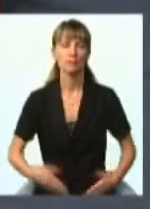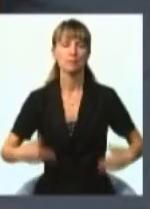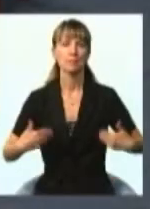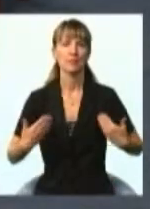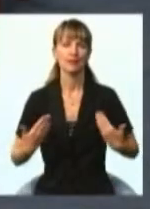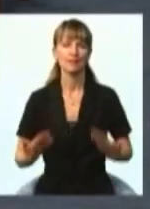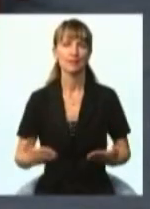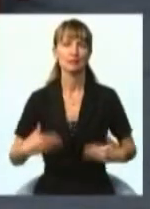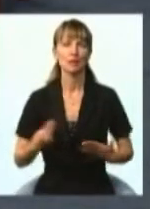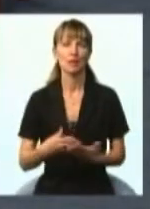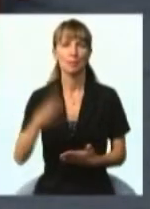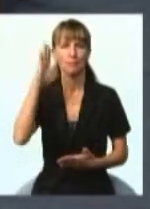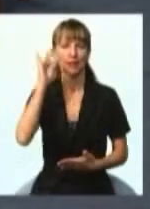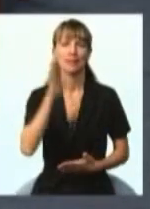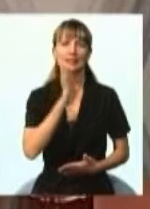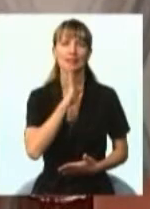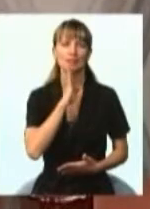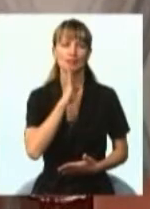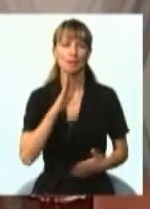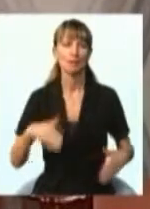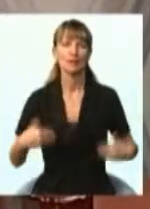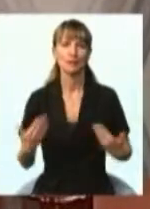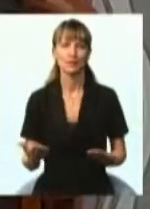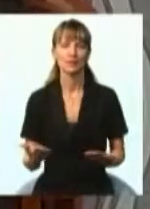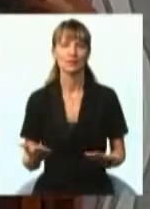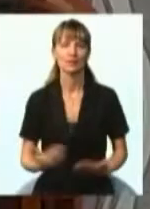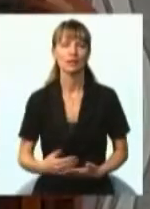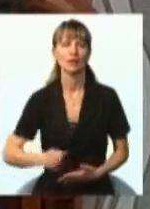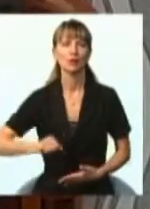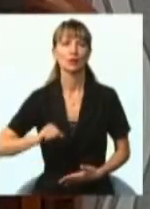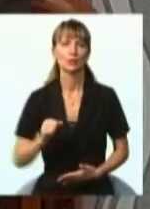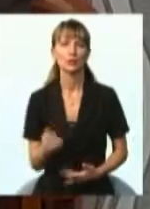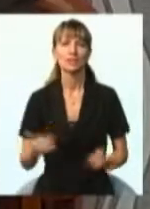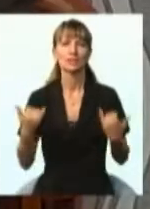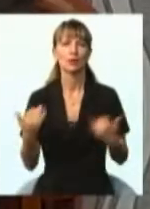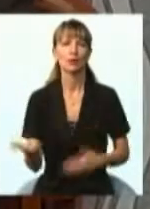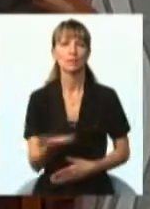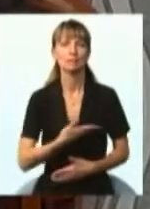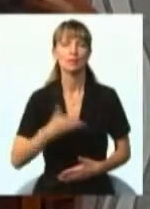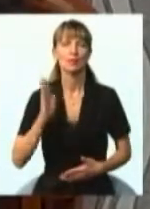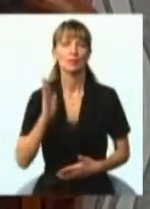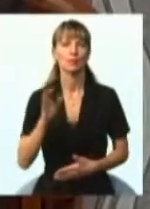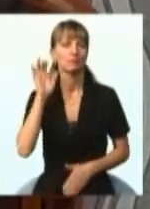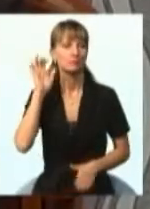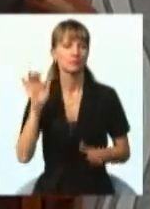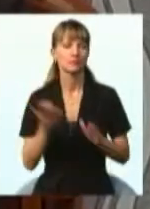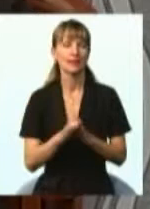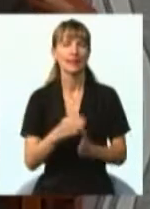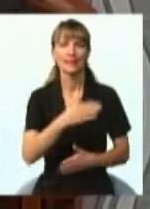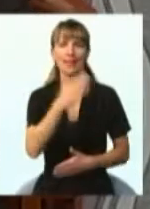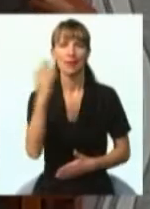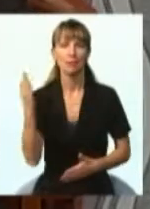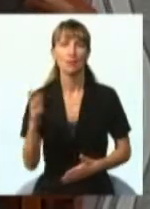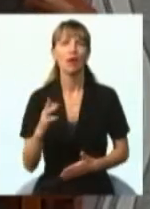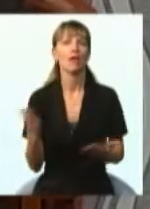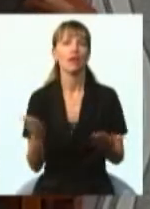Привіт, привіт, привіт, дорогі хлопчики та дівчатка. Привіт. Друзі, сьогодні ми будемо підкорювати небо.